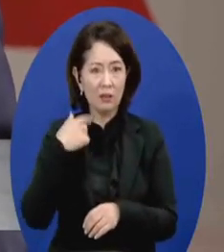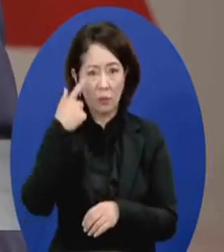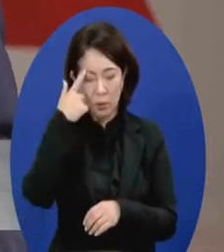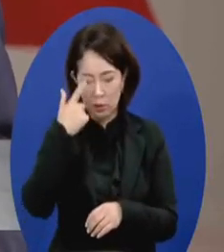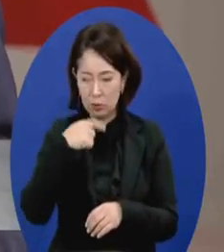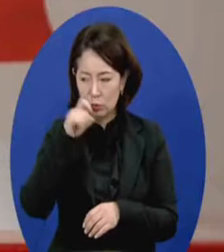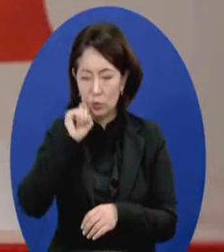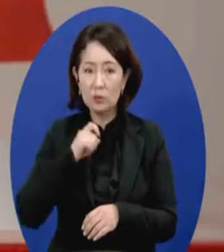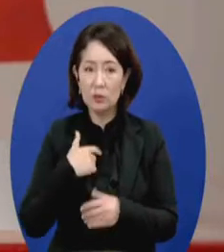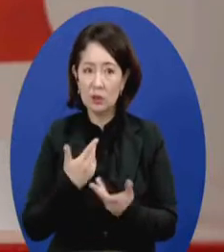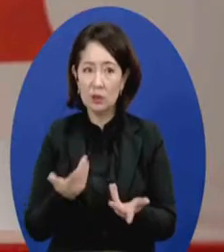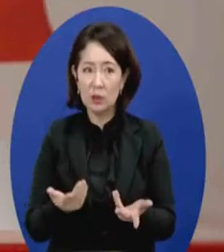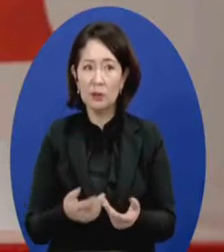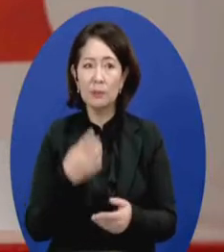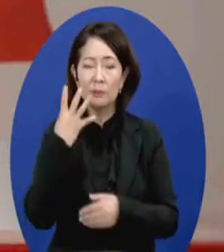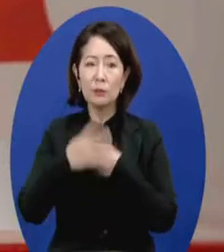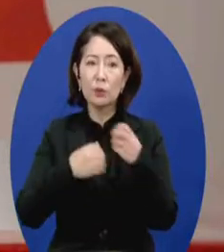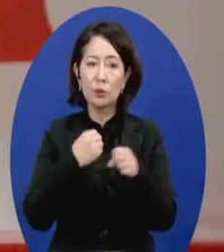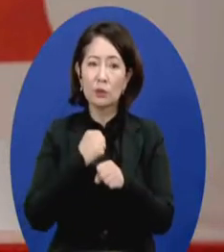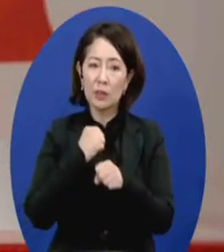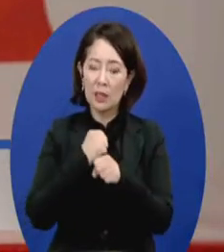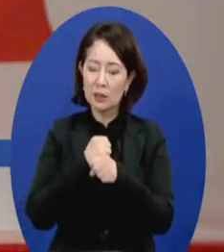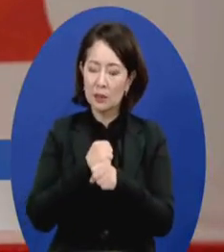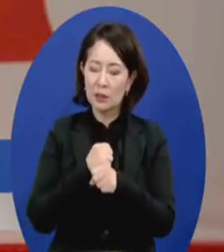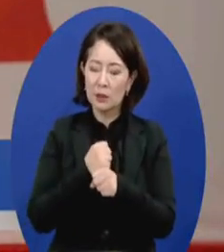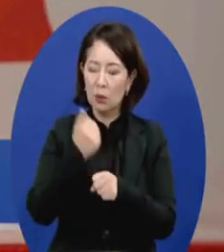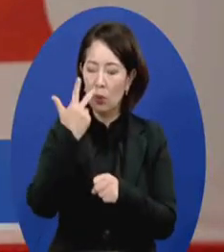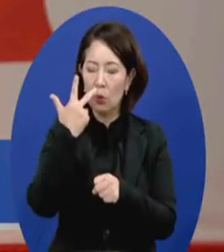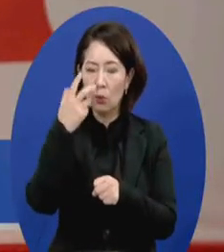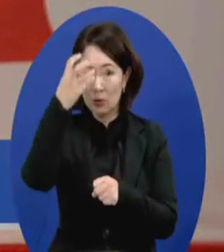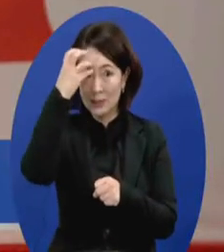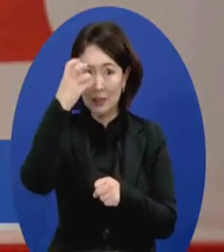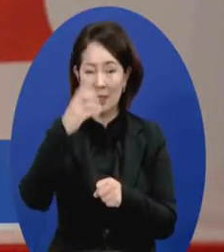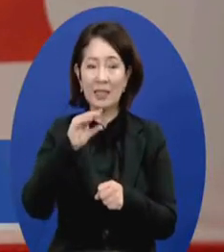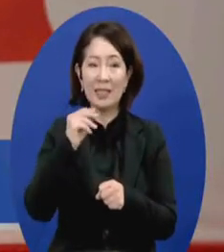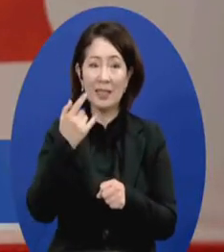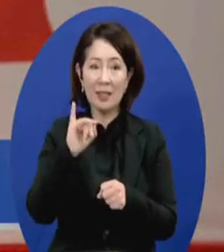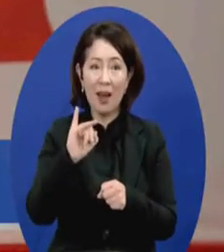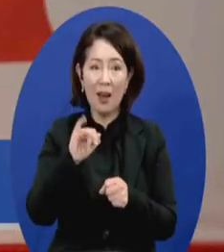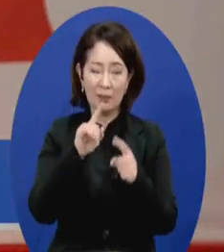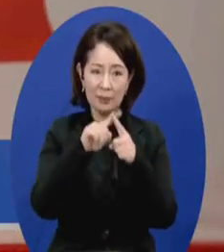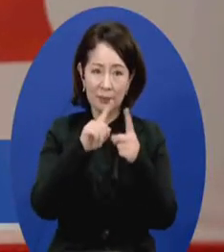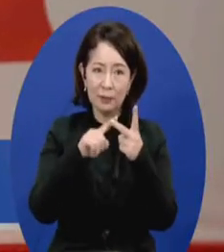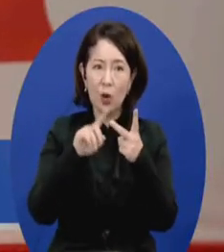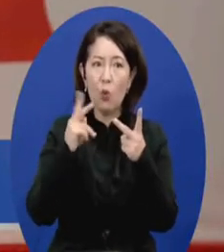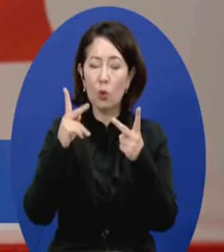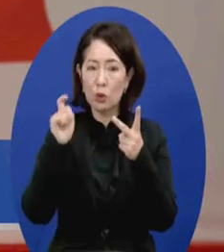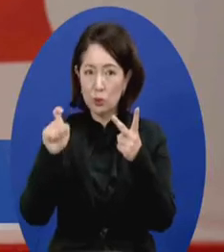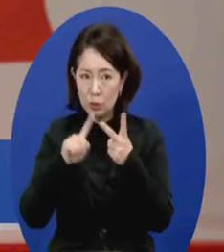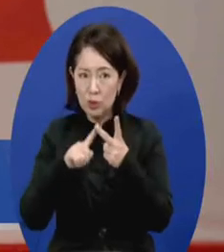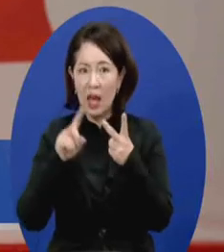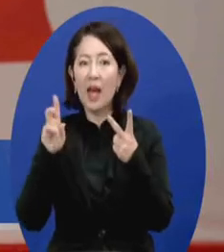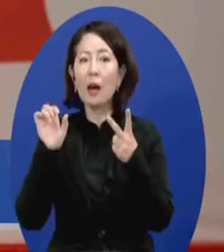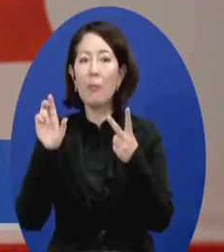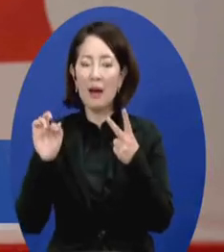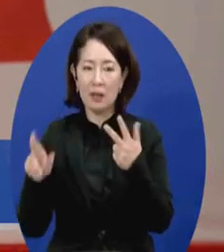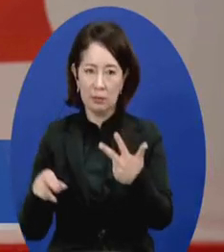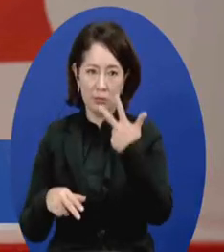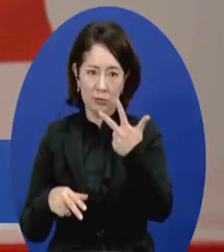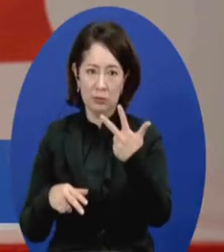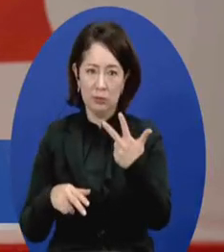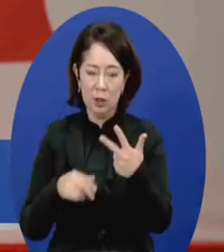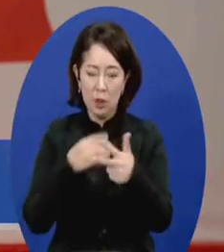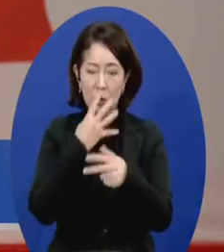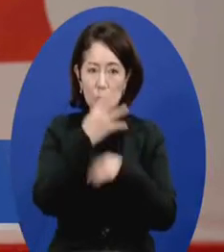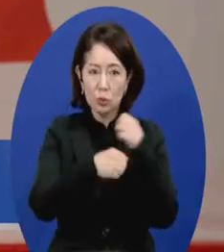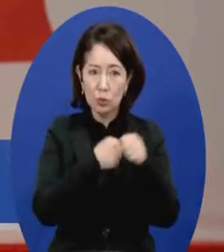байх даахыг хүсэж байна гэж хэлмээр. 4 жил ажилласан 3 засгийн газар үед. Жасруугийн засгийн газар, хүрэл сүхийн засгийн газар, энэ хоёр гол засгийн газар 4